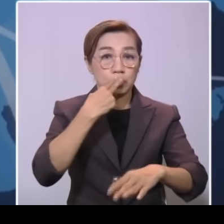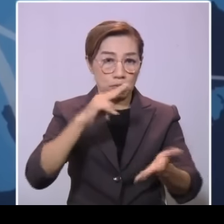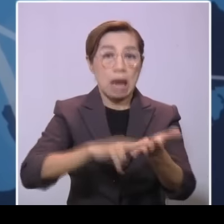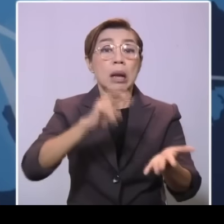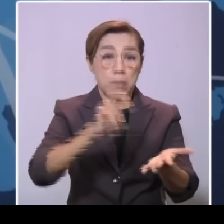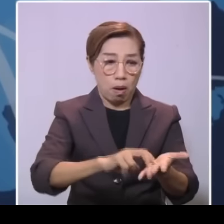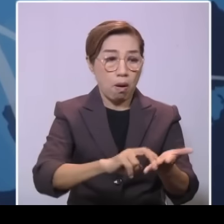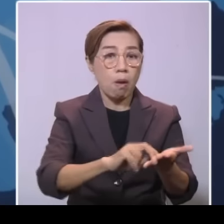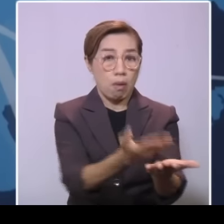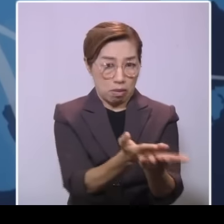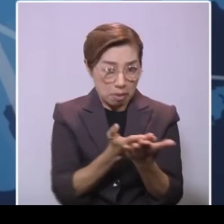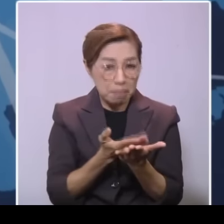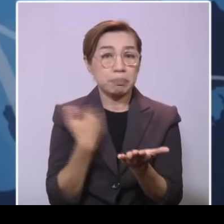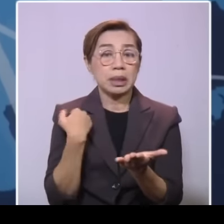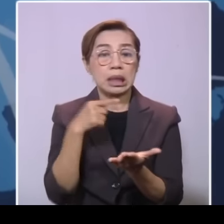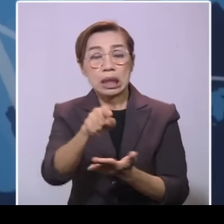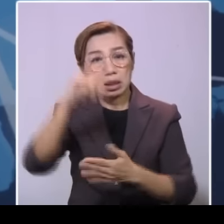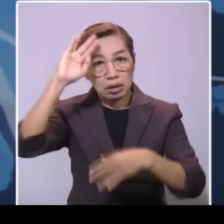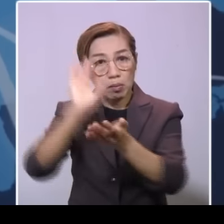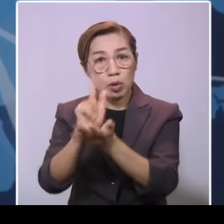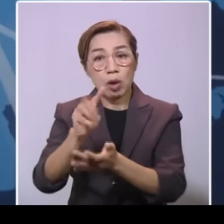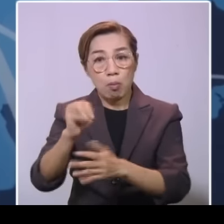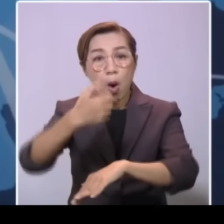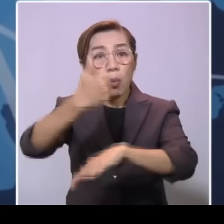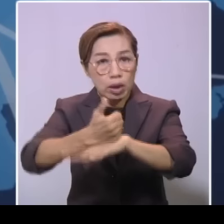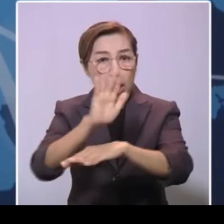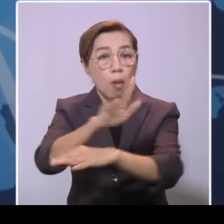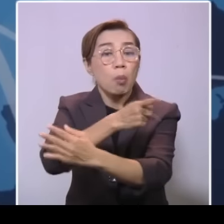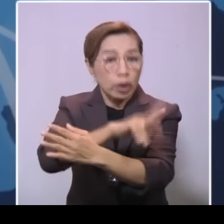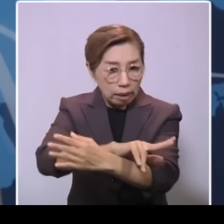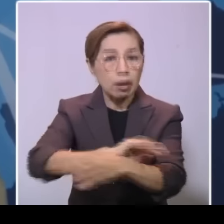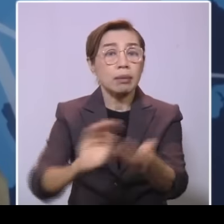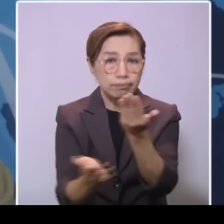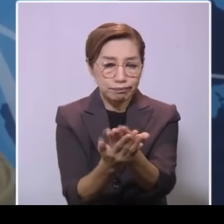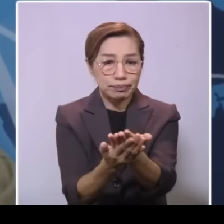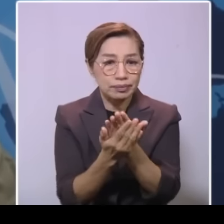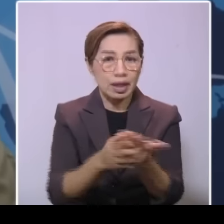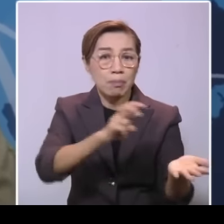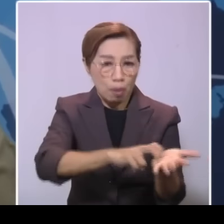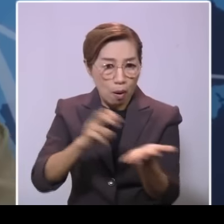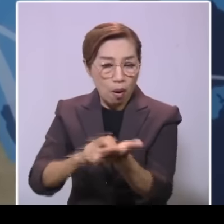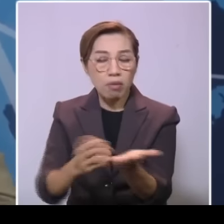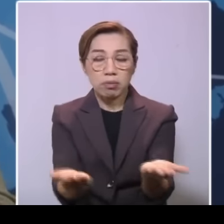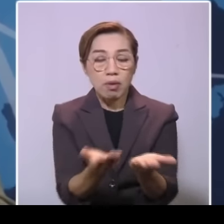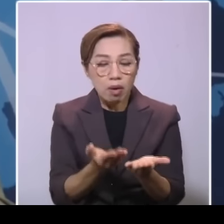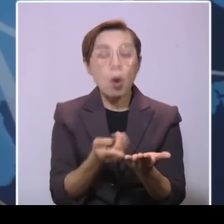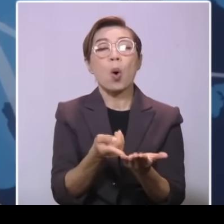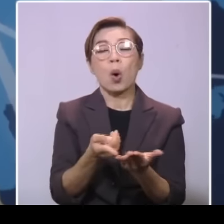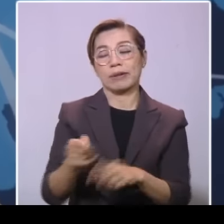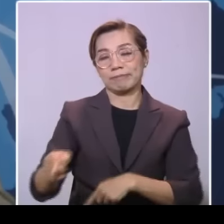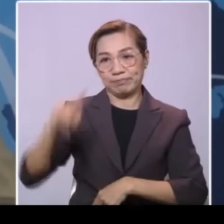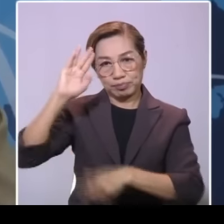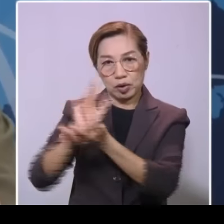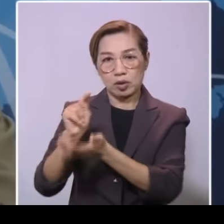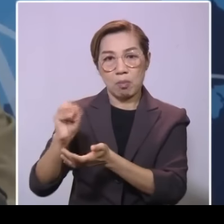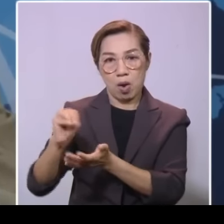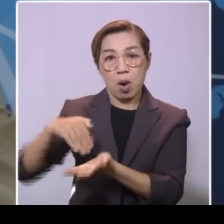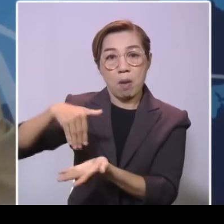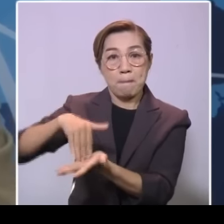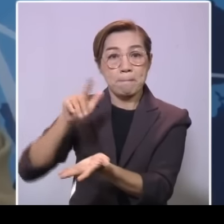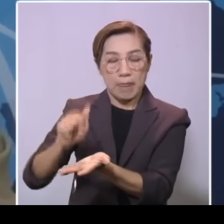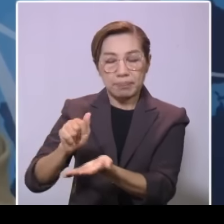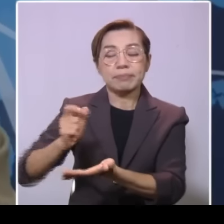วยังมีทางผู้บังคับการตำรวจภูธรจังหวัดภูเก็ตคอนเฟิร์มมาด้วยดังนั้นเรื่องนี้ไม่ต้องคิดนานเดี๋ยวหลังจากนี้มีการเพิกถอนแน่นอนนะคะท